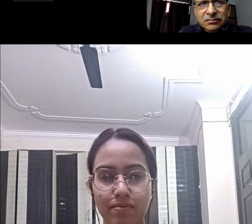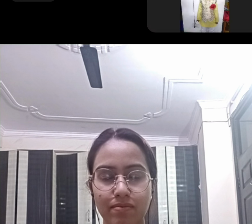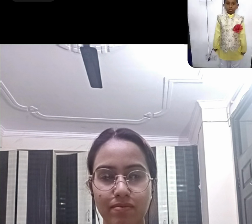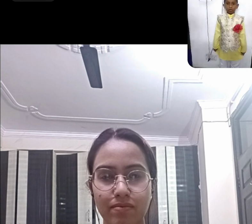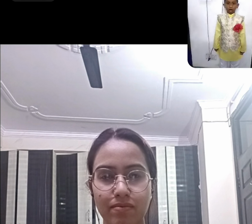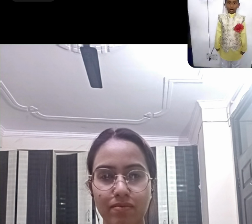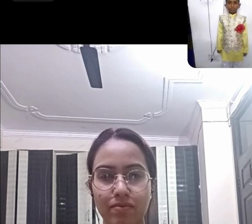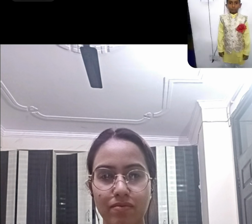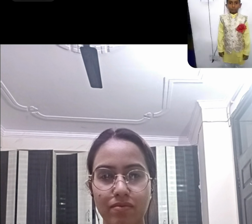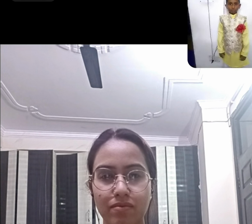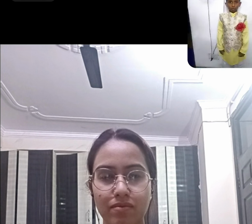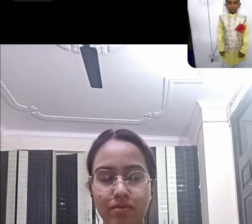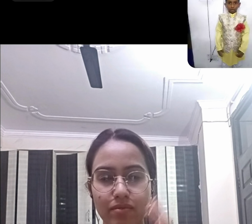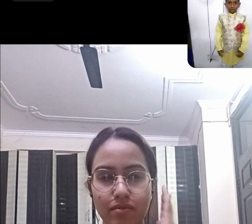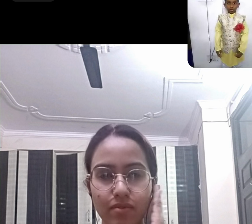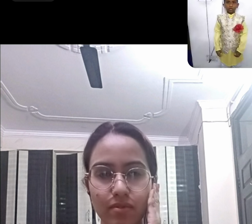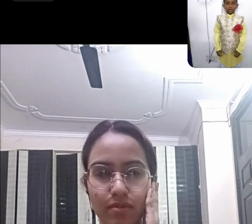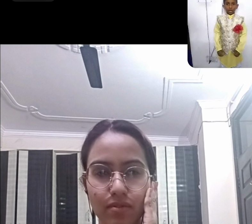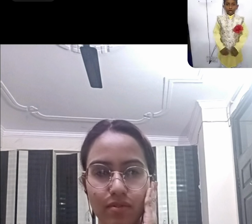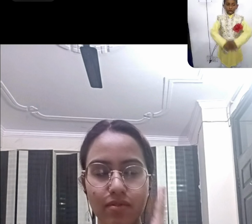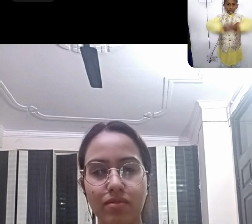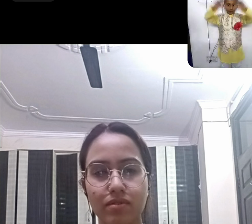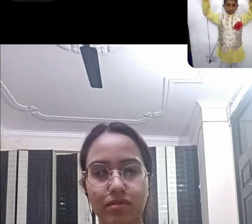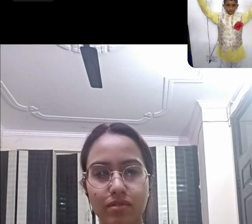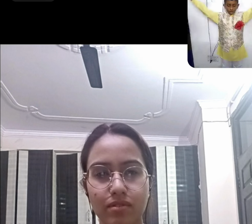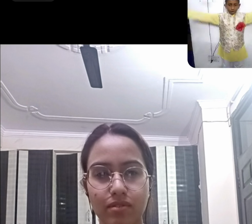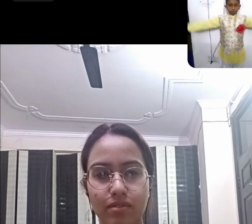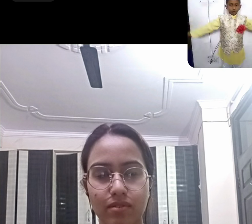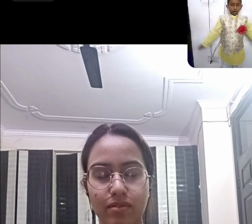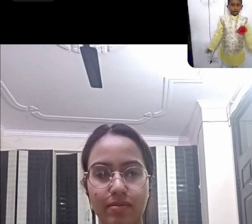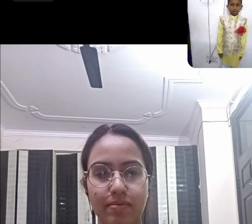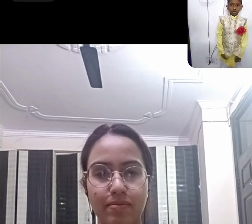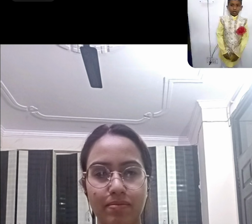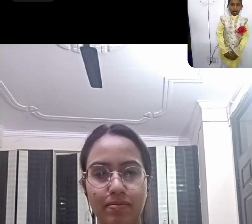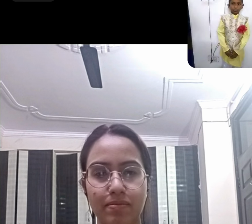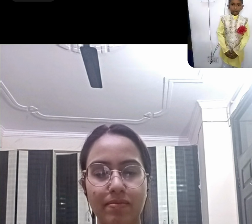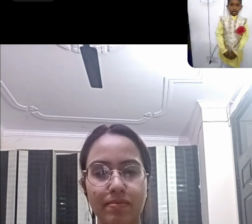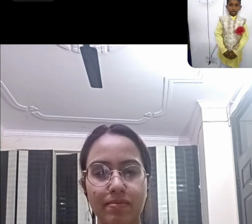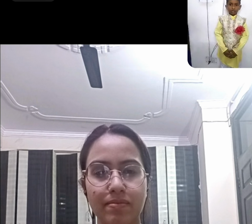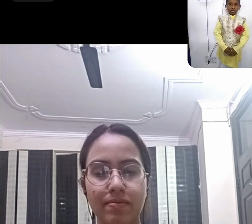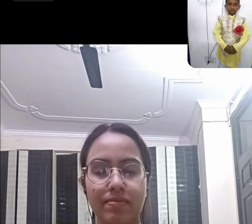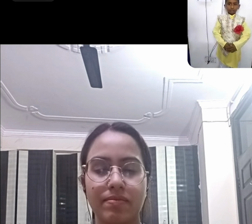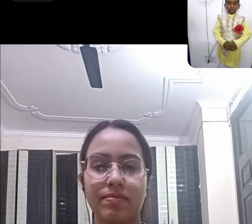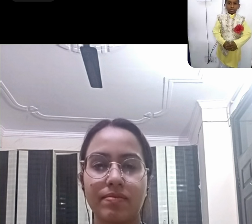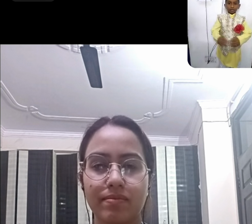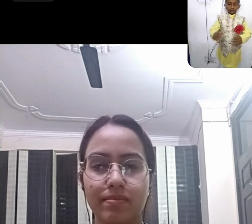चाचा नेहरू का बच्चों से है बड़ा पुराना नाता.